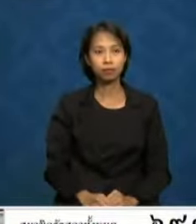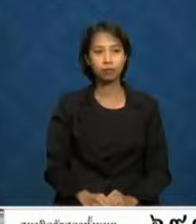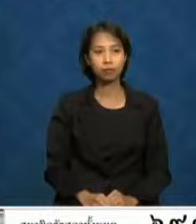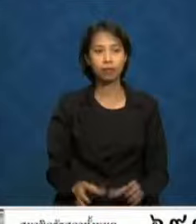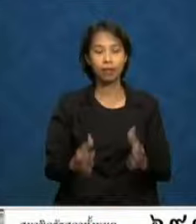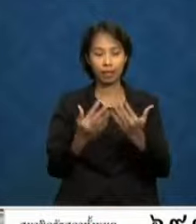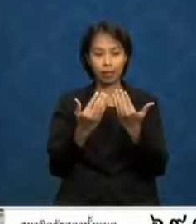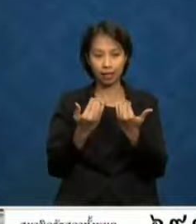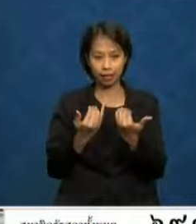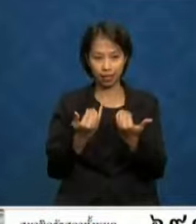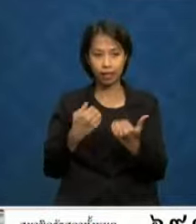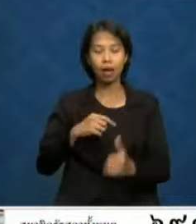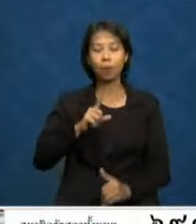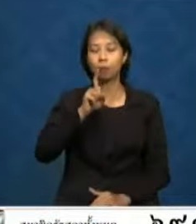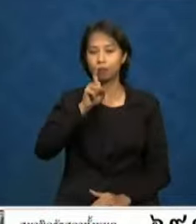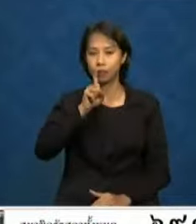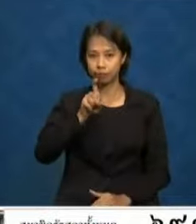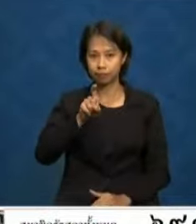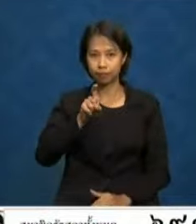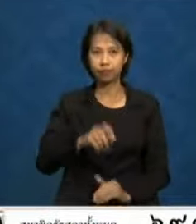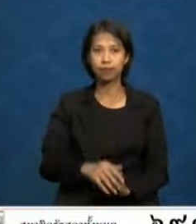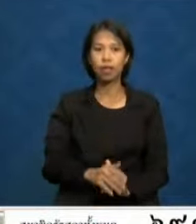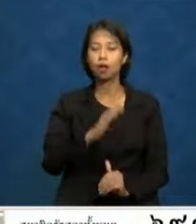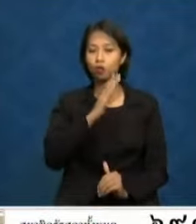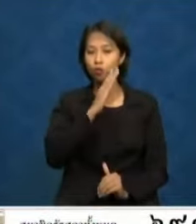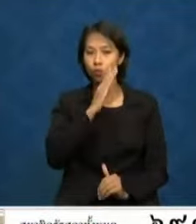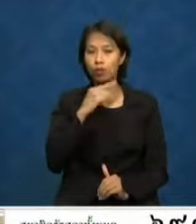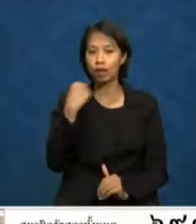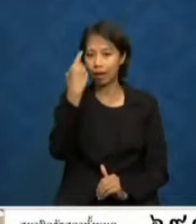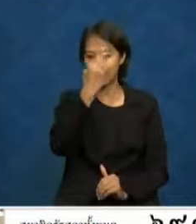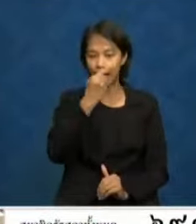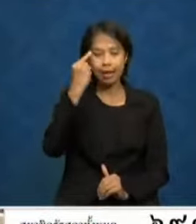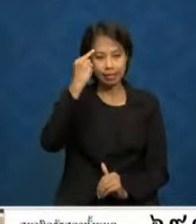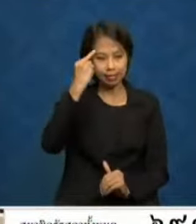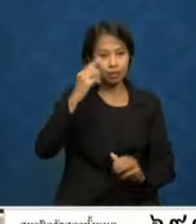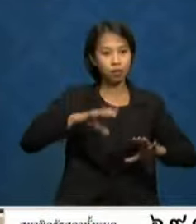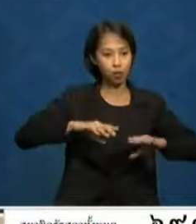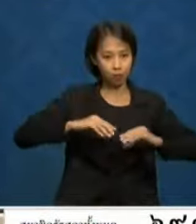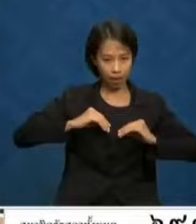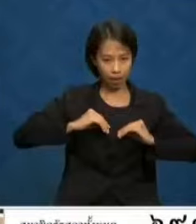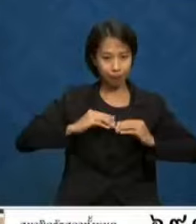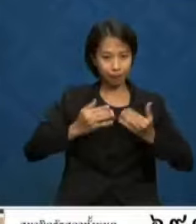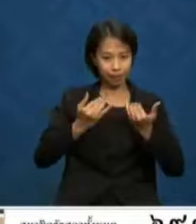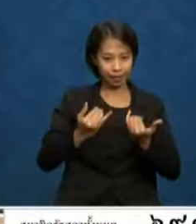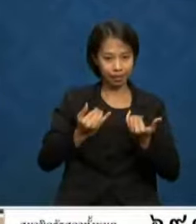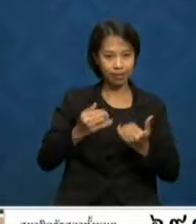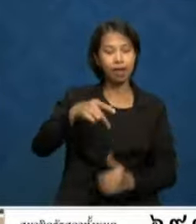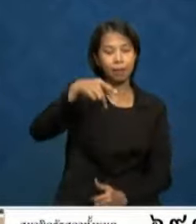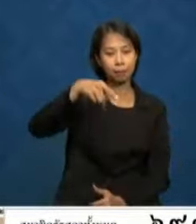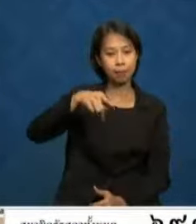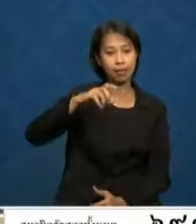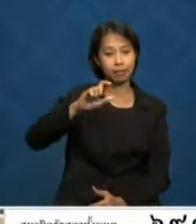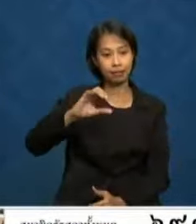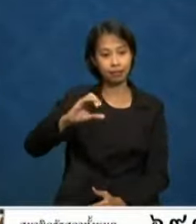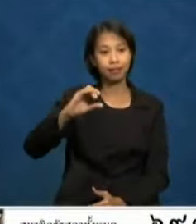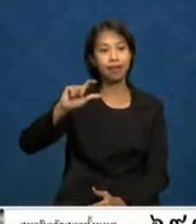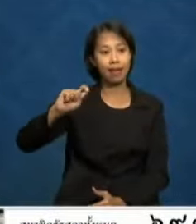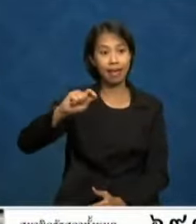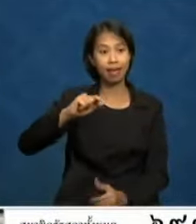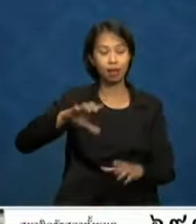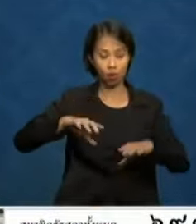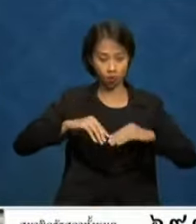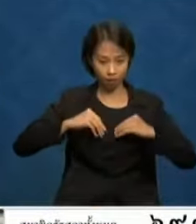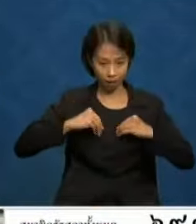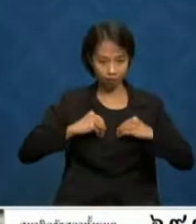การลงคะแนนผมจะถามดังนี้นะครับถ้าท่านผู้ใดเห็นชอบกับกรอบความร่วมมืออันนี้ก็ก